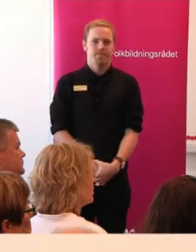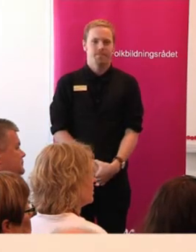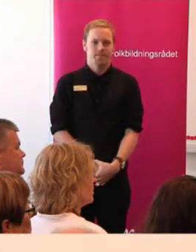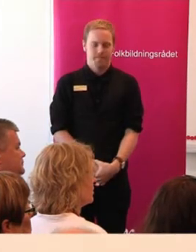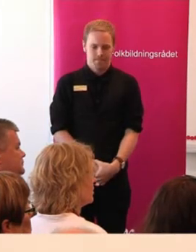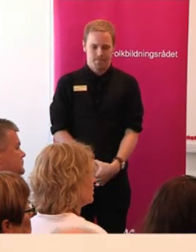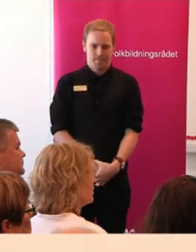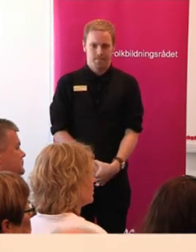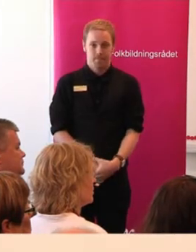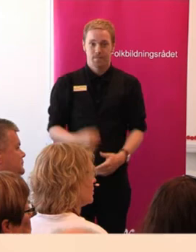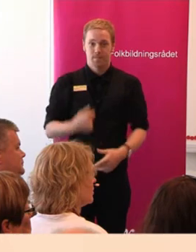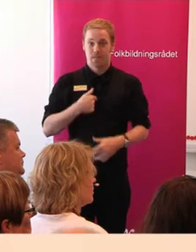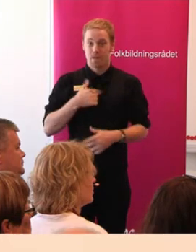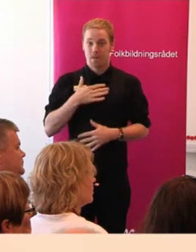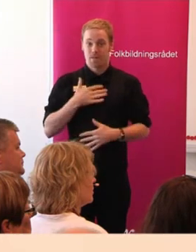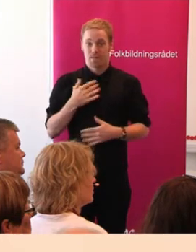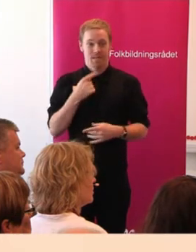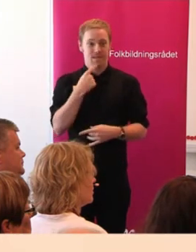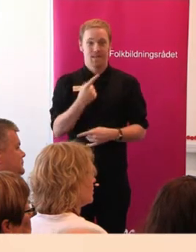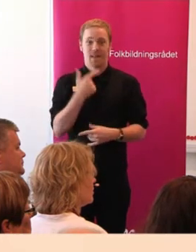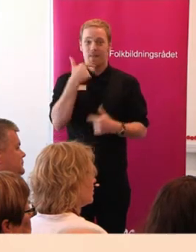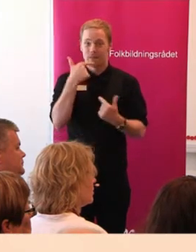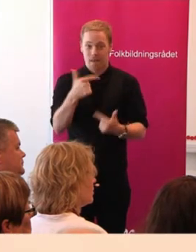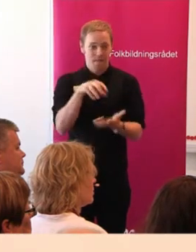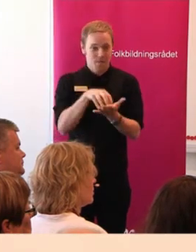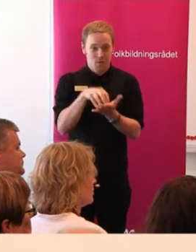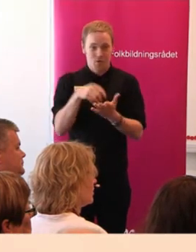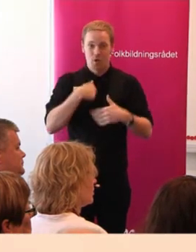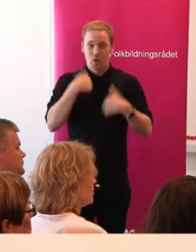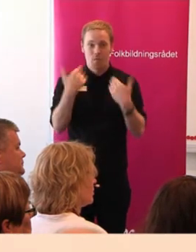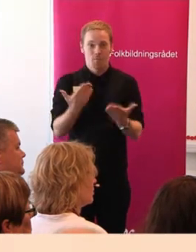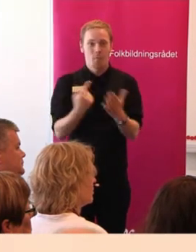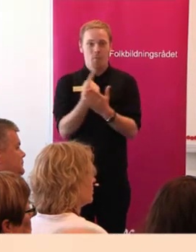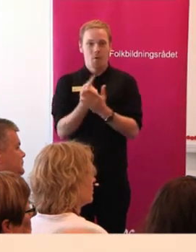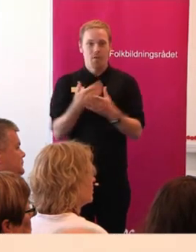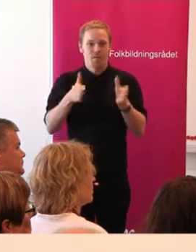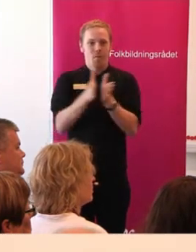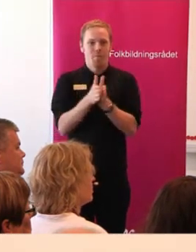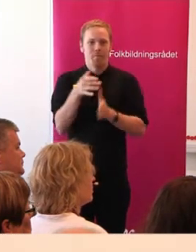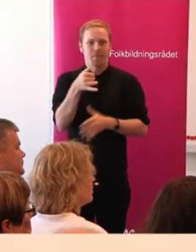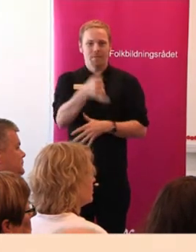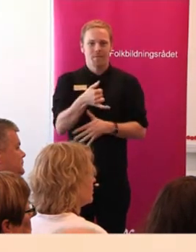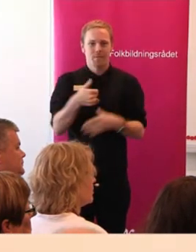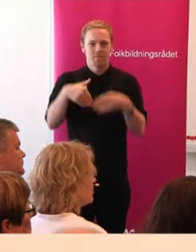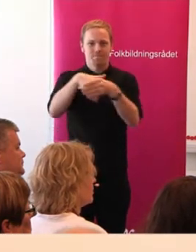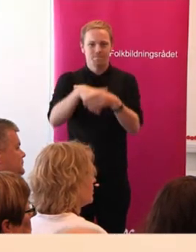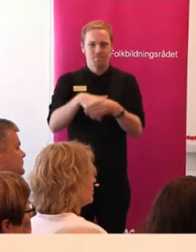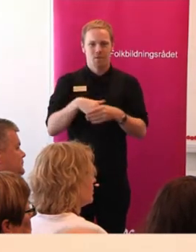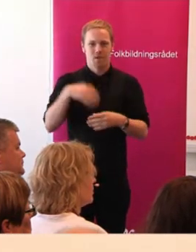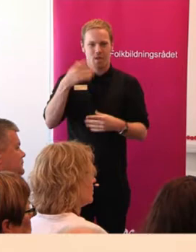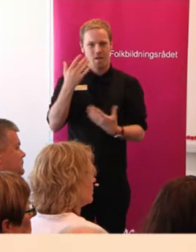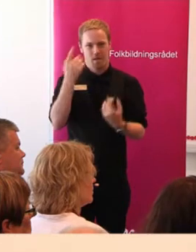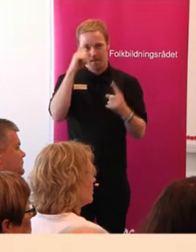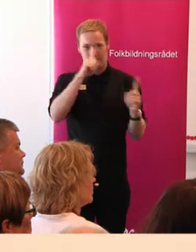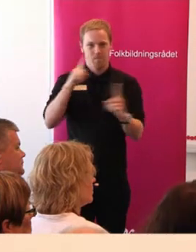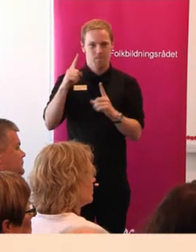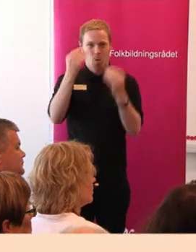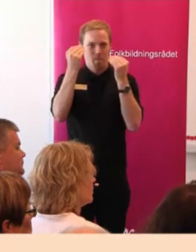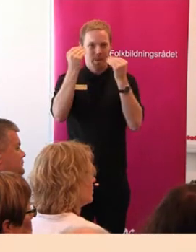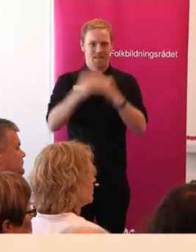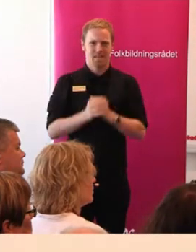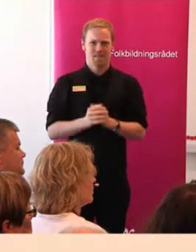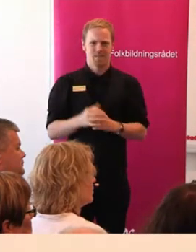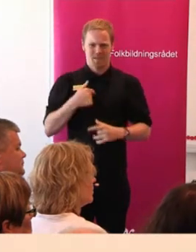Och med det så vill jag tacka staten för att få möjlighet att få vara i folkbildningen. Så. Jag blev nästan tvingad dit för några år